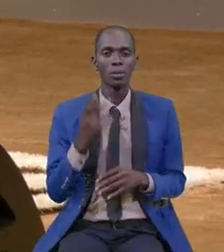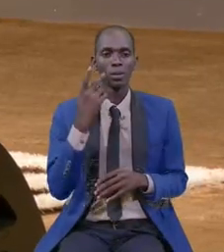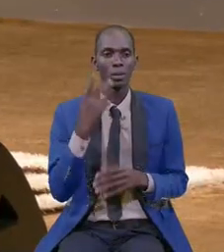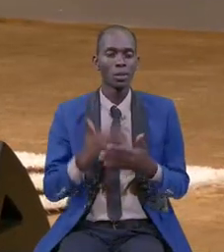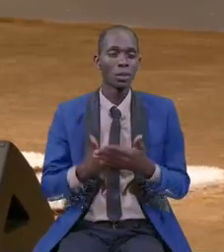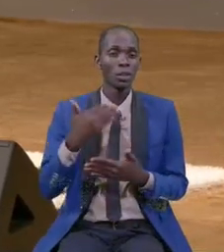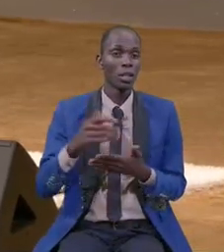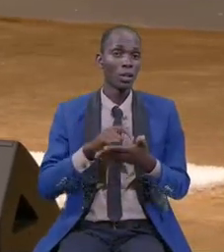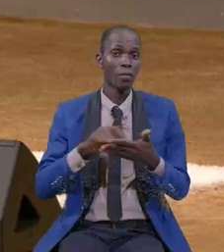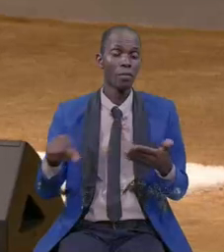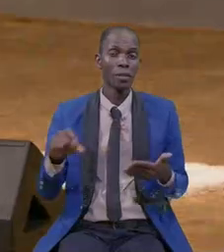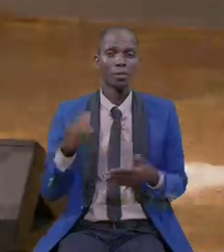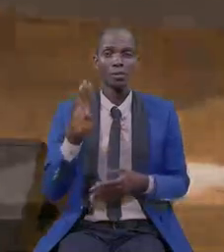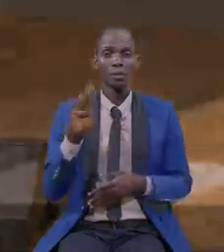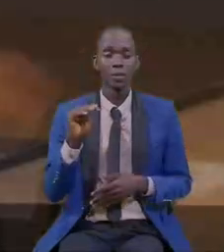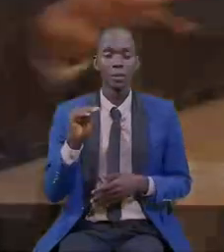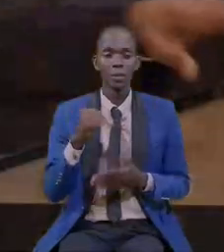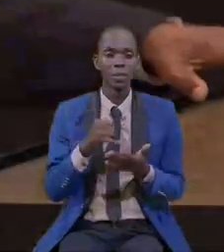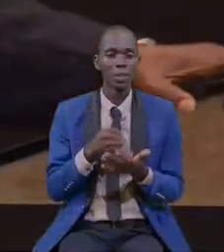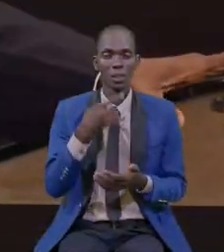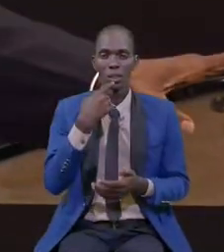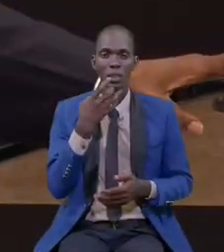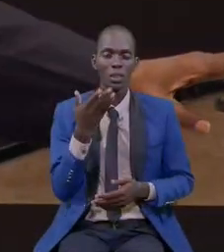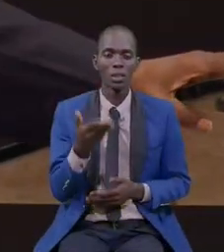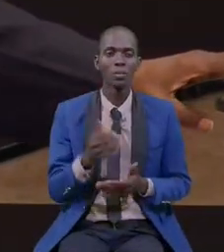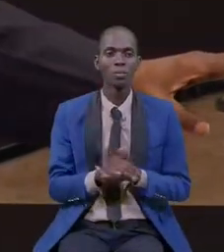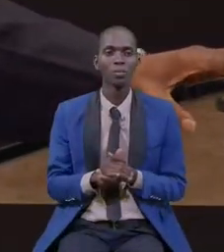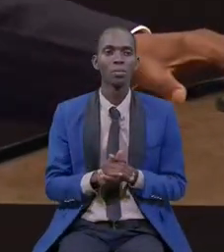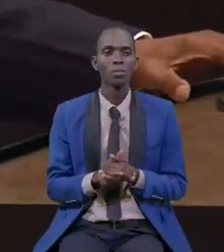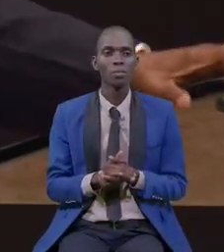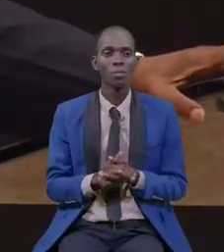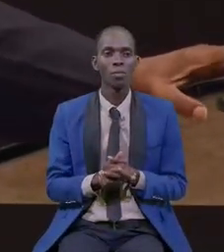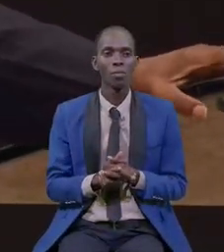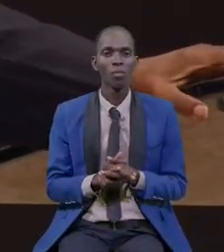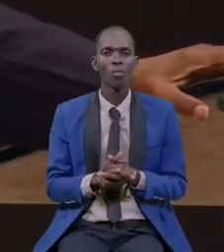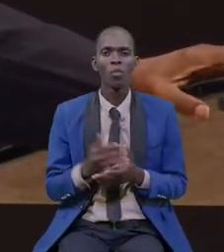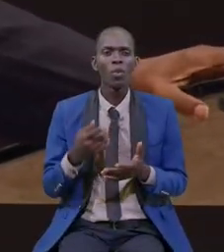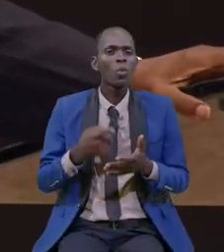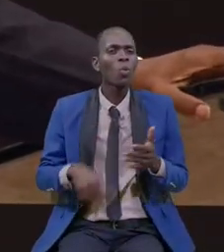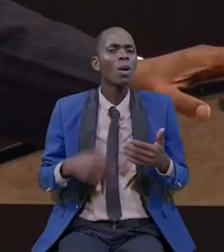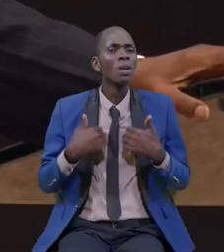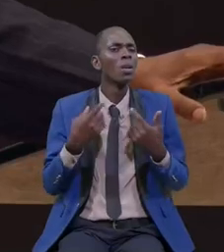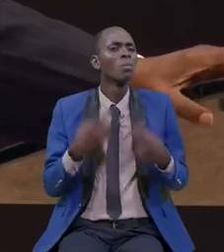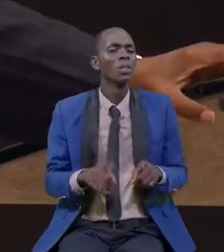suit le verset qui suit nous dit ce qui s'est